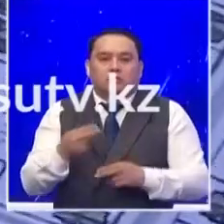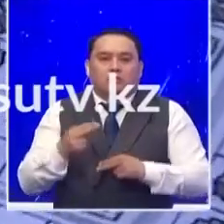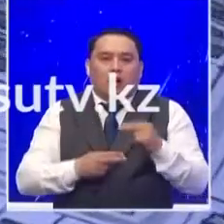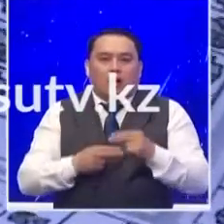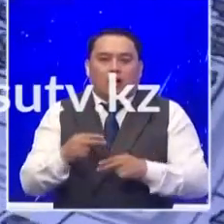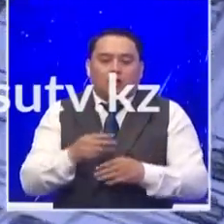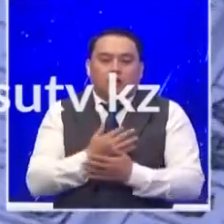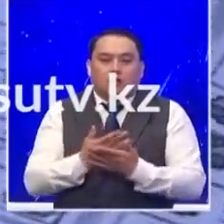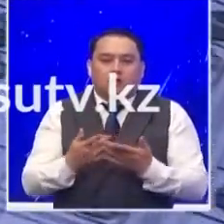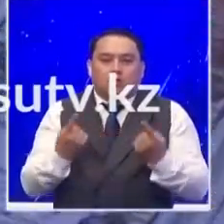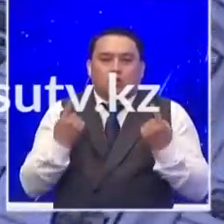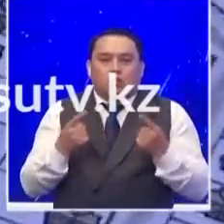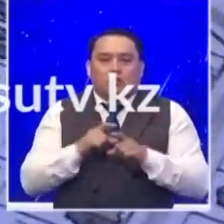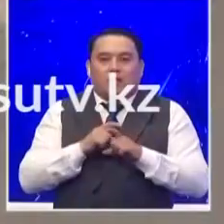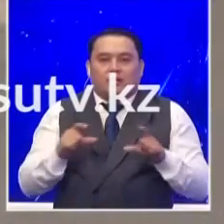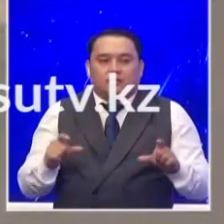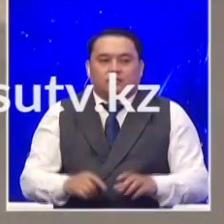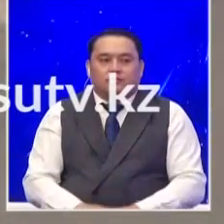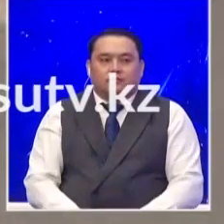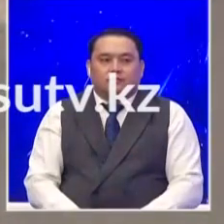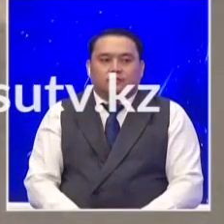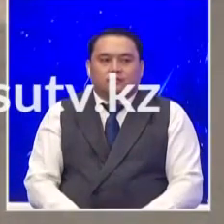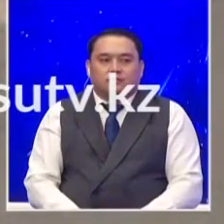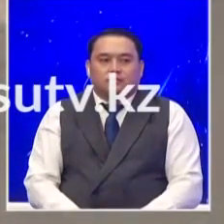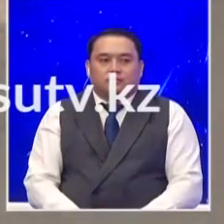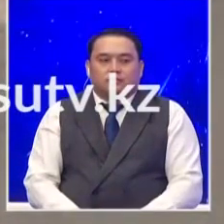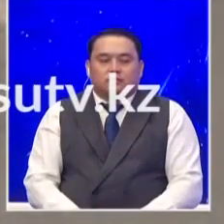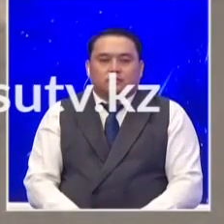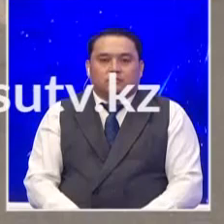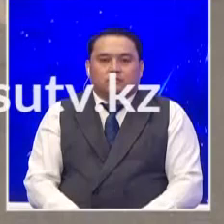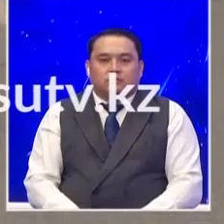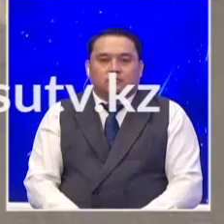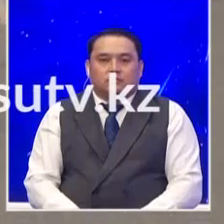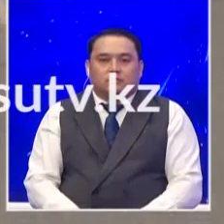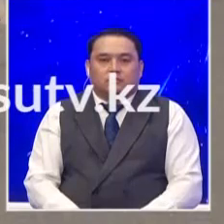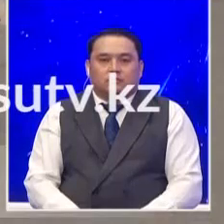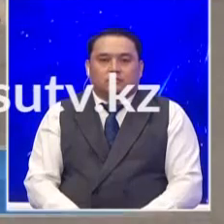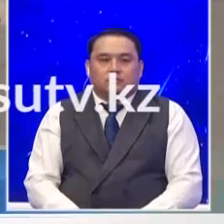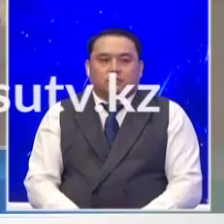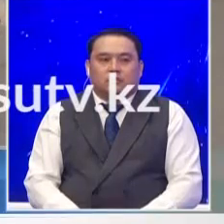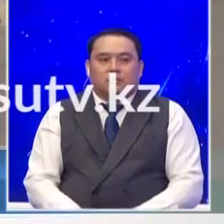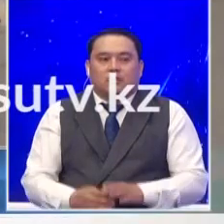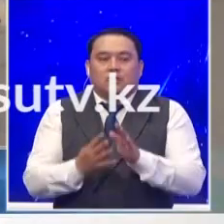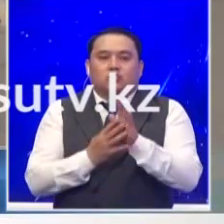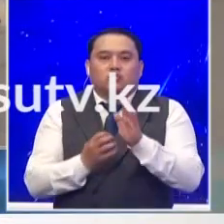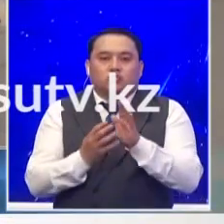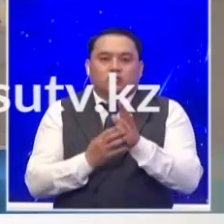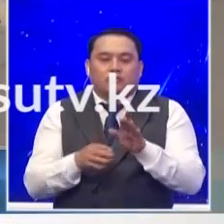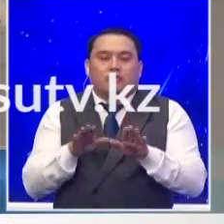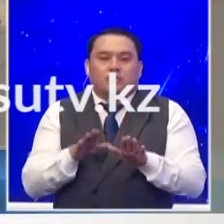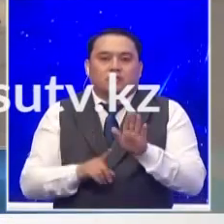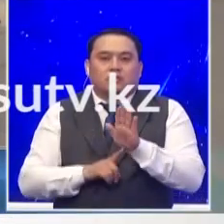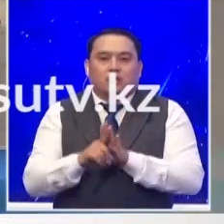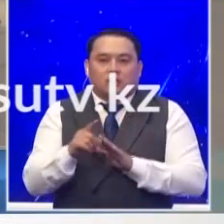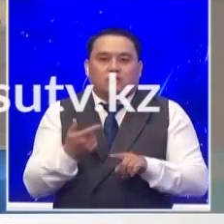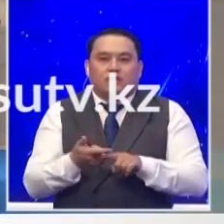строительство нескольких крупных объектов. Школа на 900 мест, вот она. Начало строительства